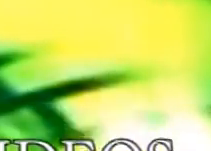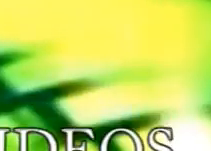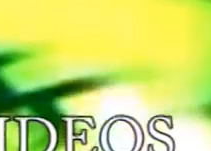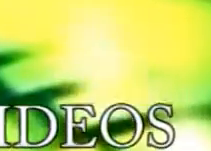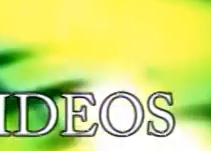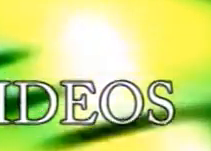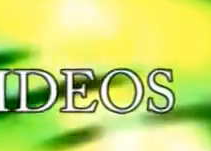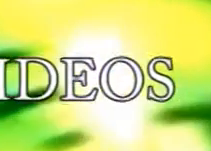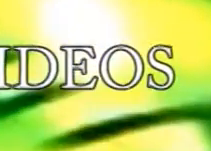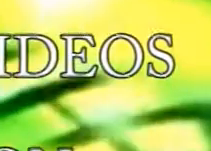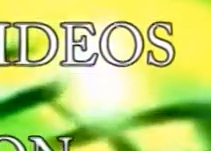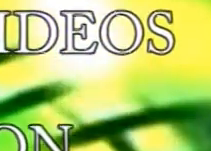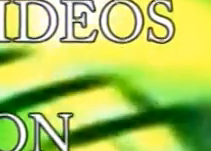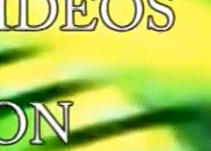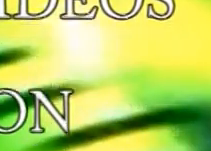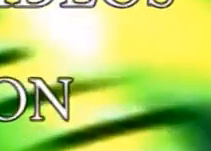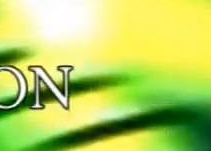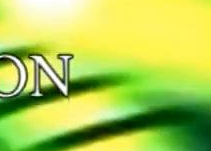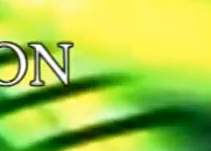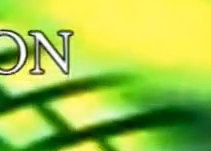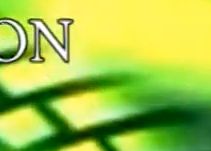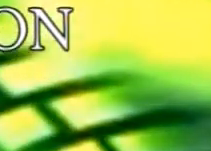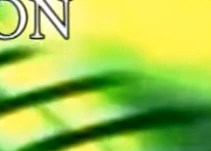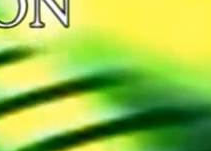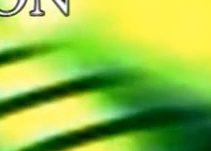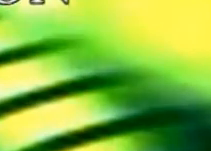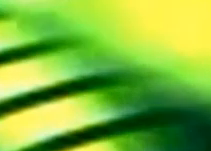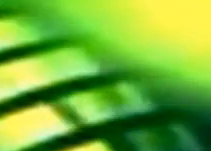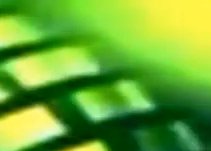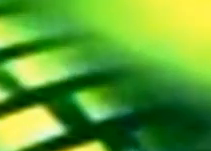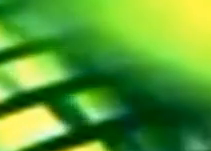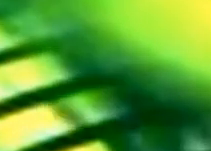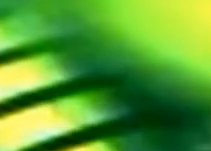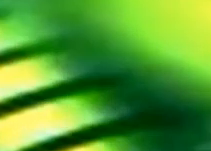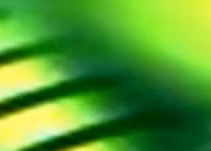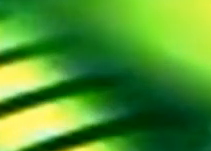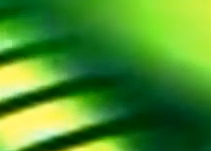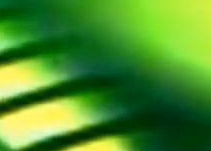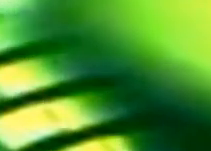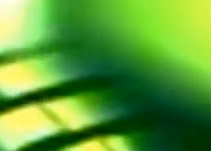Zororo, don't tell me, Iraku, the wind.